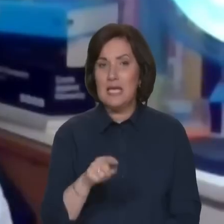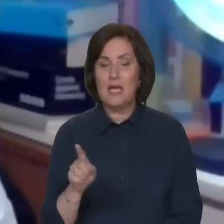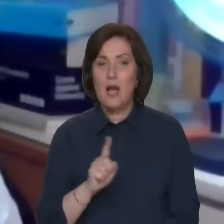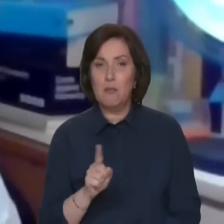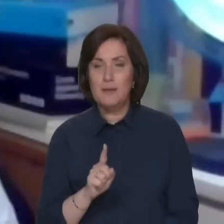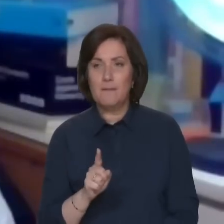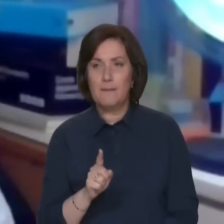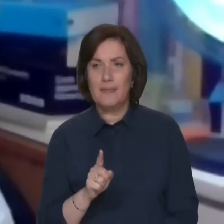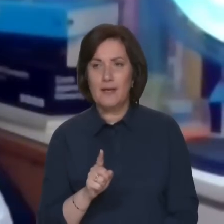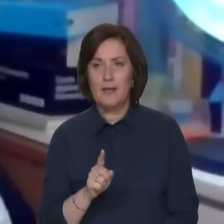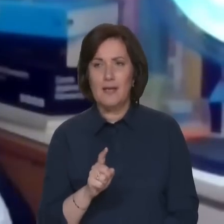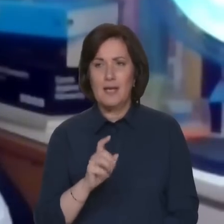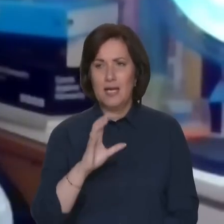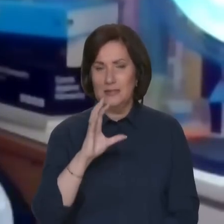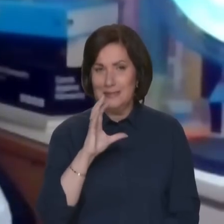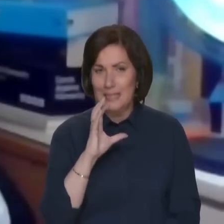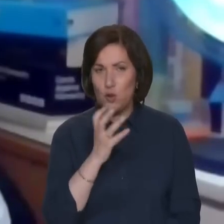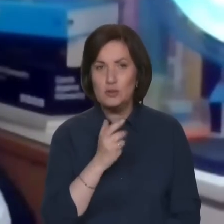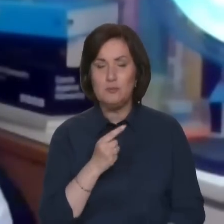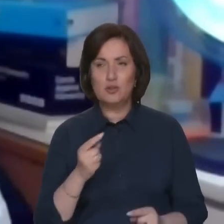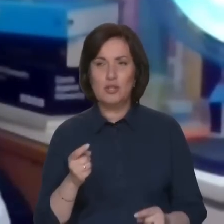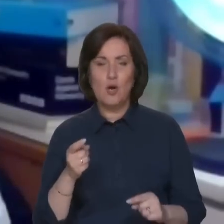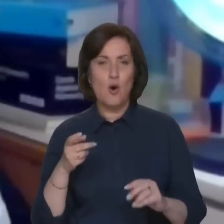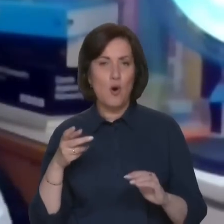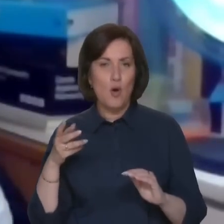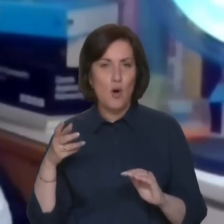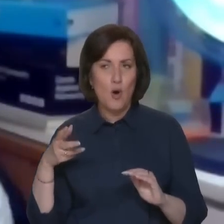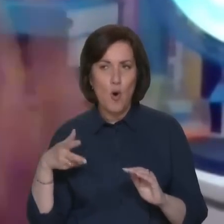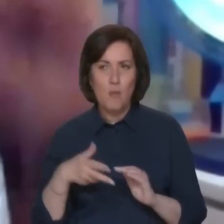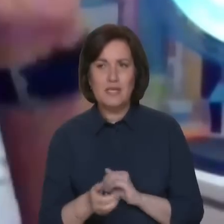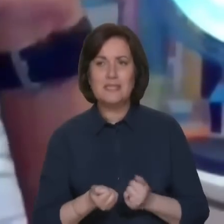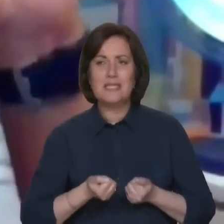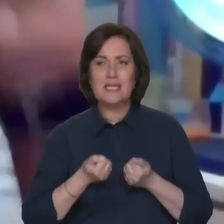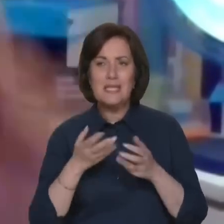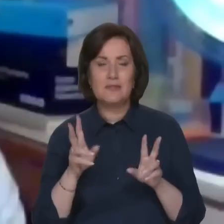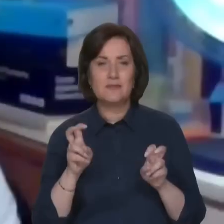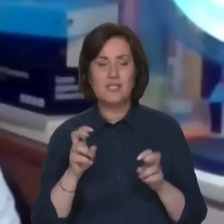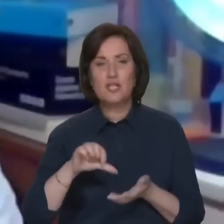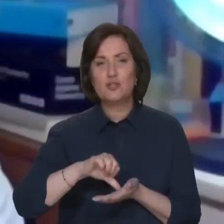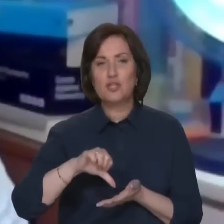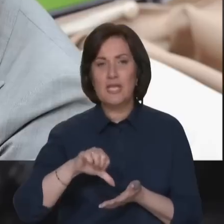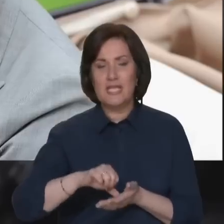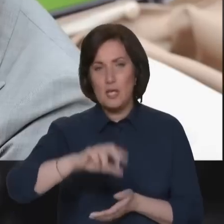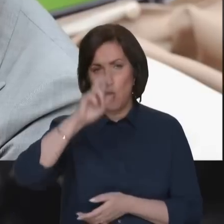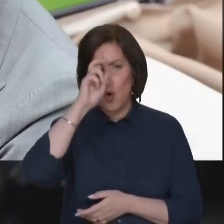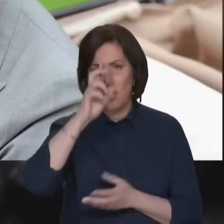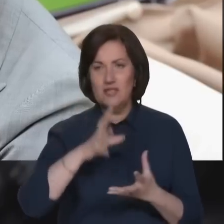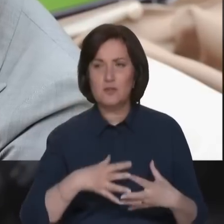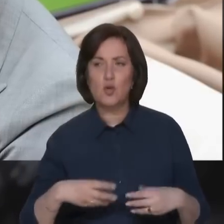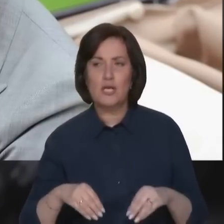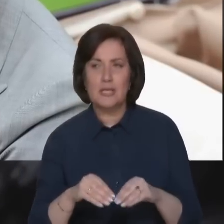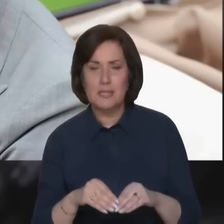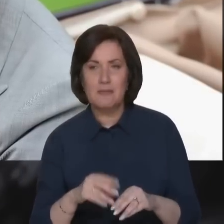аби серйозним чином обрізати кількість так званих членів королівської